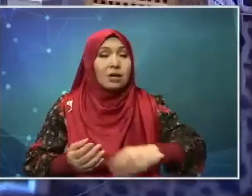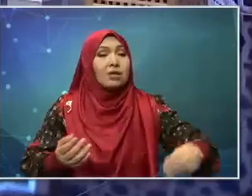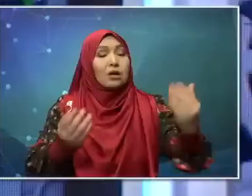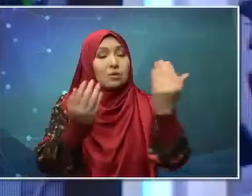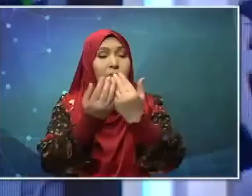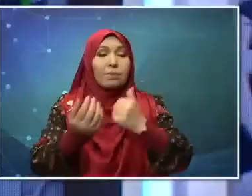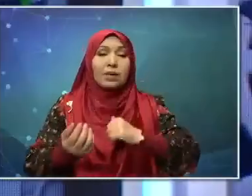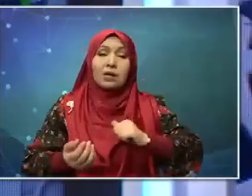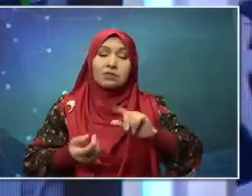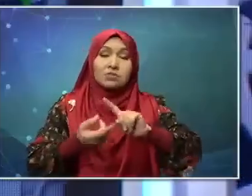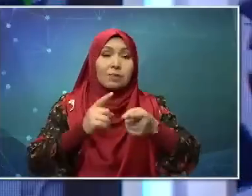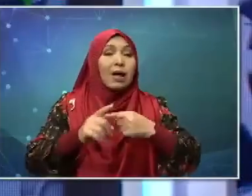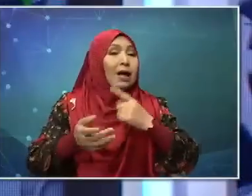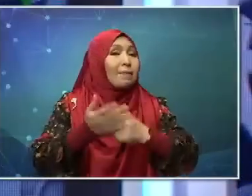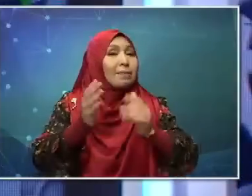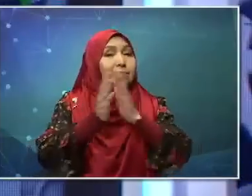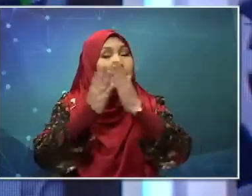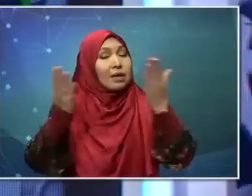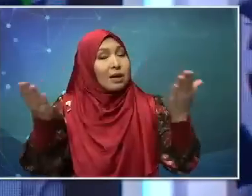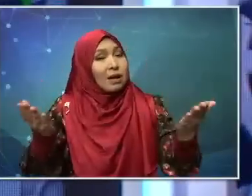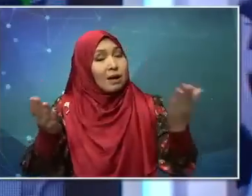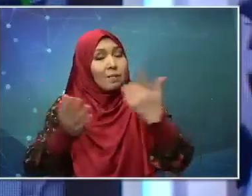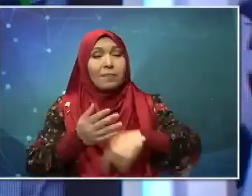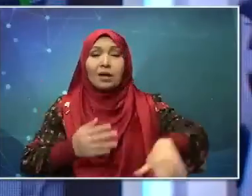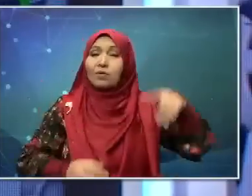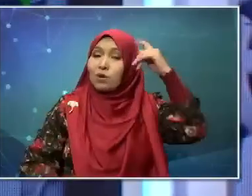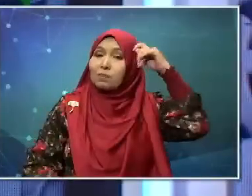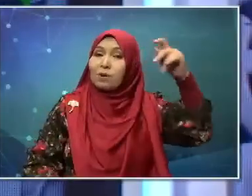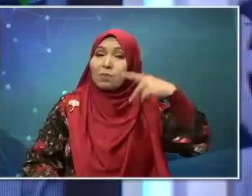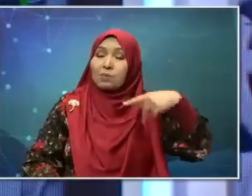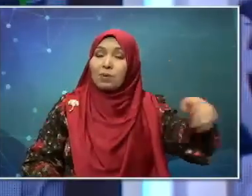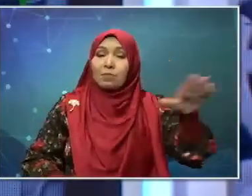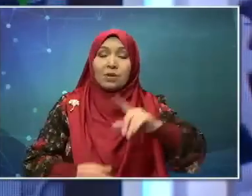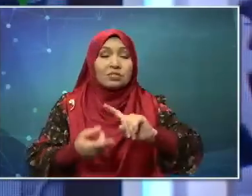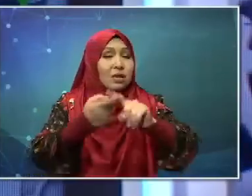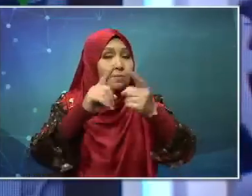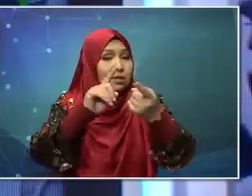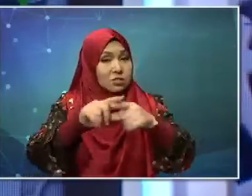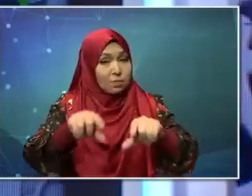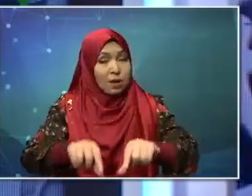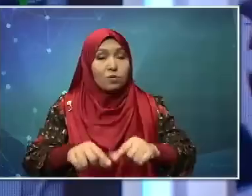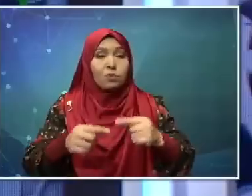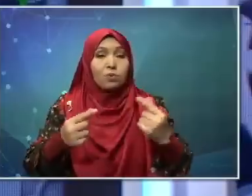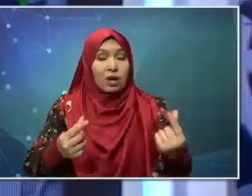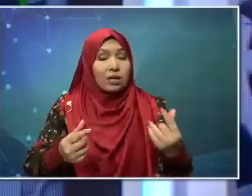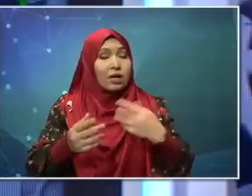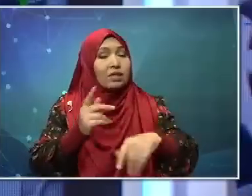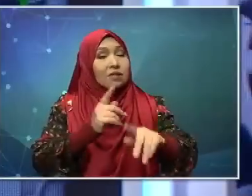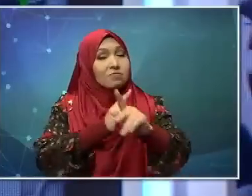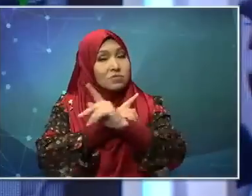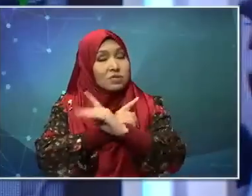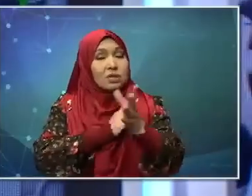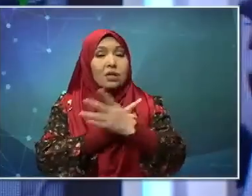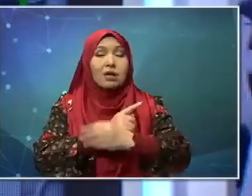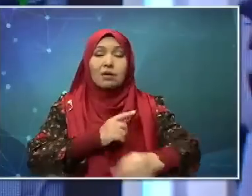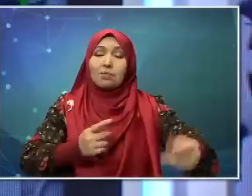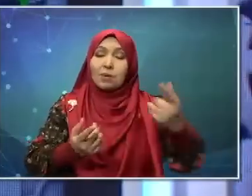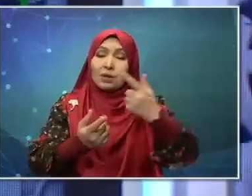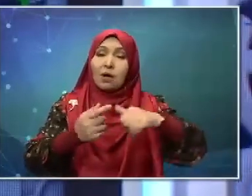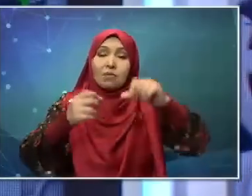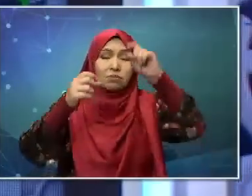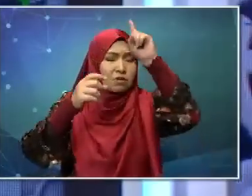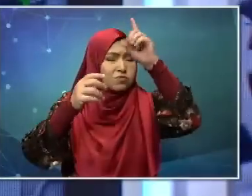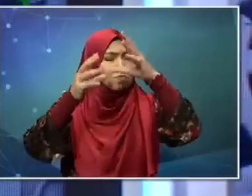wabad maka barat yang direbonding tonton papan mesin muslimah sahabat-sahabatku roam yang dikasih dan rahmat Allah Subhanahu Wa Ta'ala